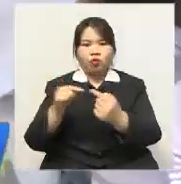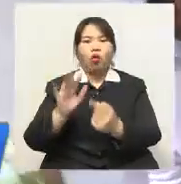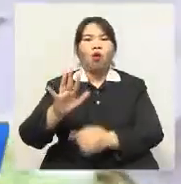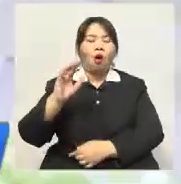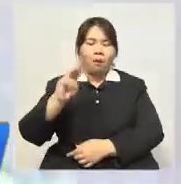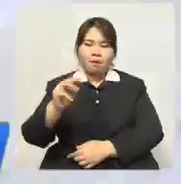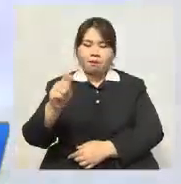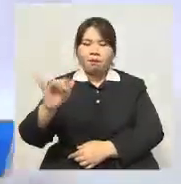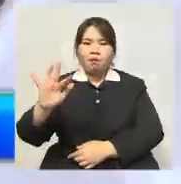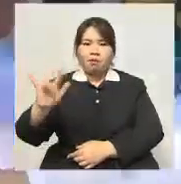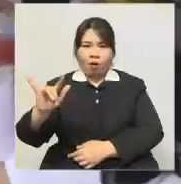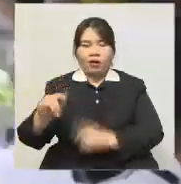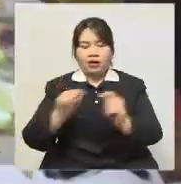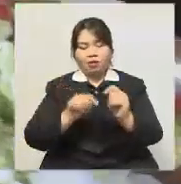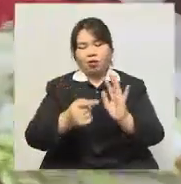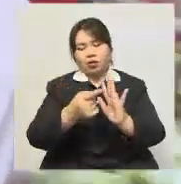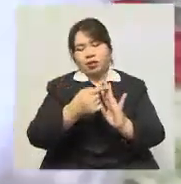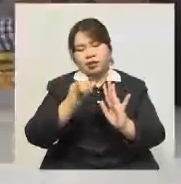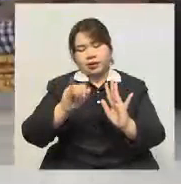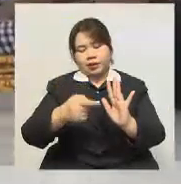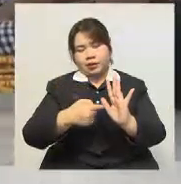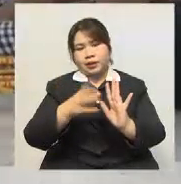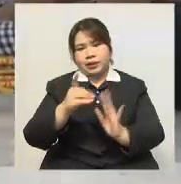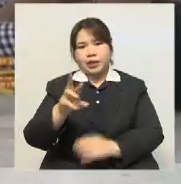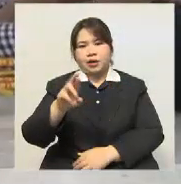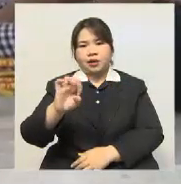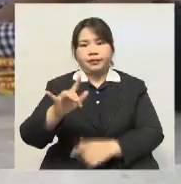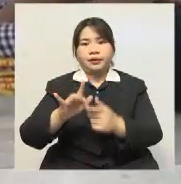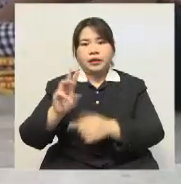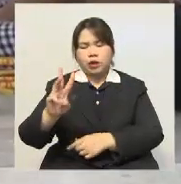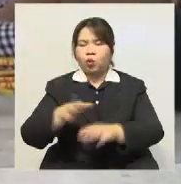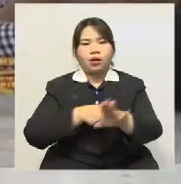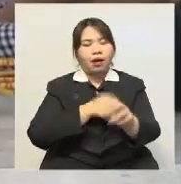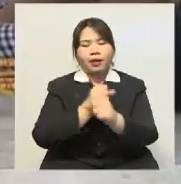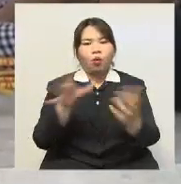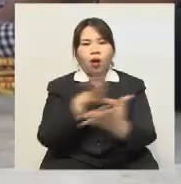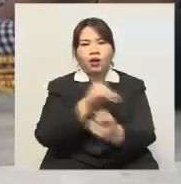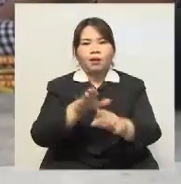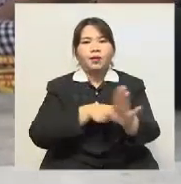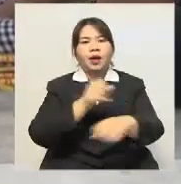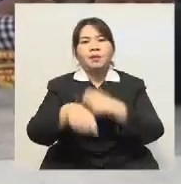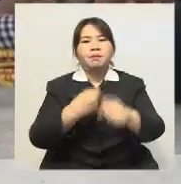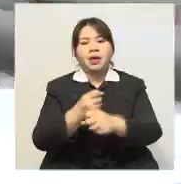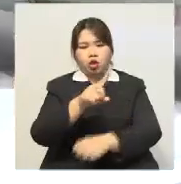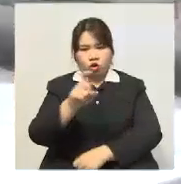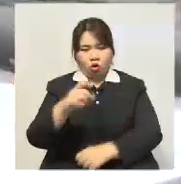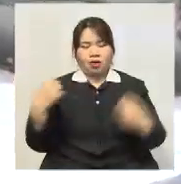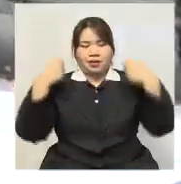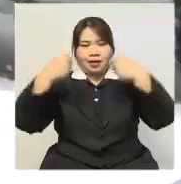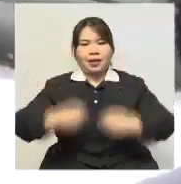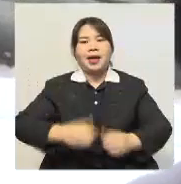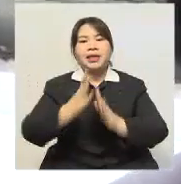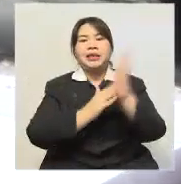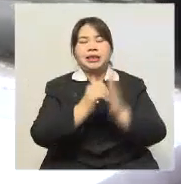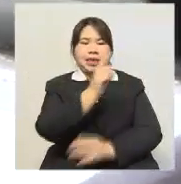ายรามันนะครับในตำบล7ริ้วที่ปฏิบัติสืบต่อกันมาอย่างยาวนานกว่า100ปีนะครับโดยส่วนใหญ่จะแต่งกายนุ่งขาวห่มข